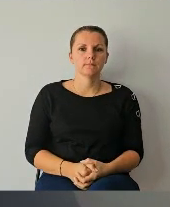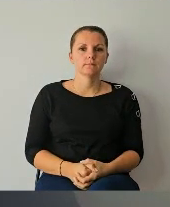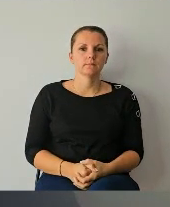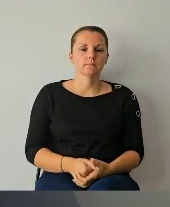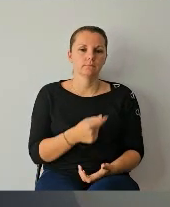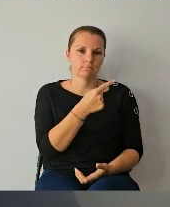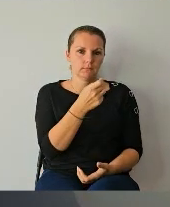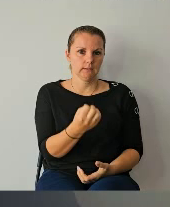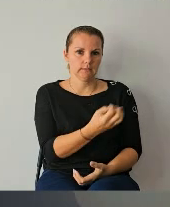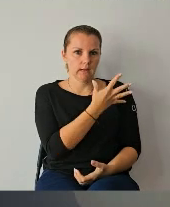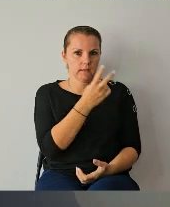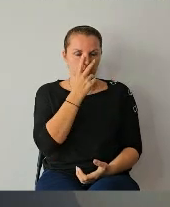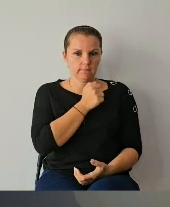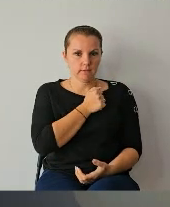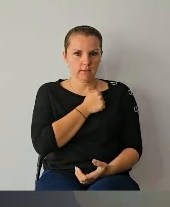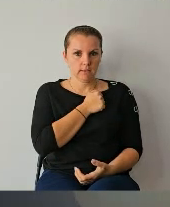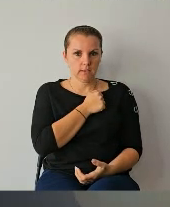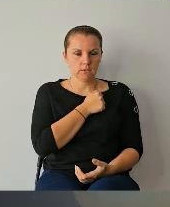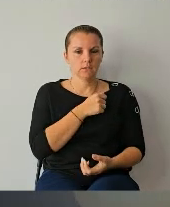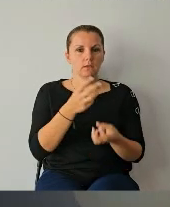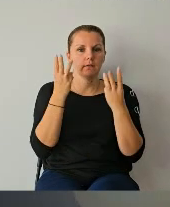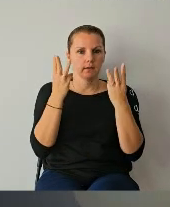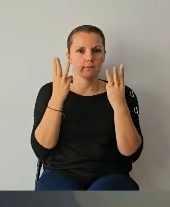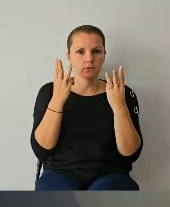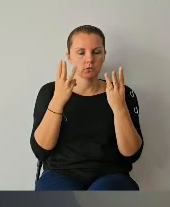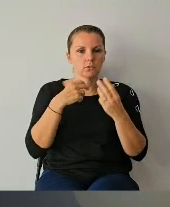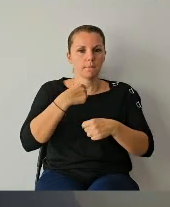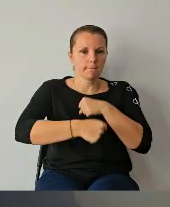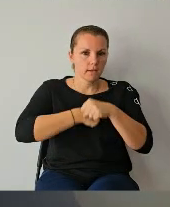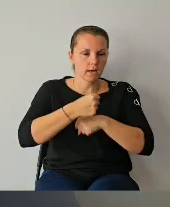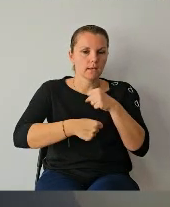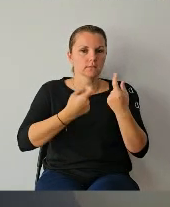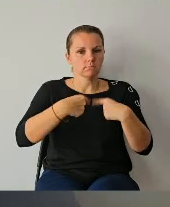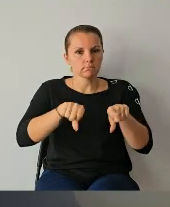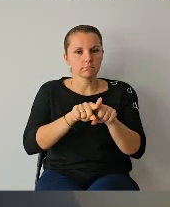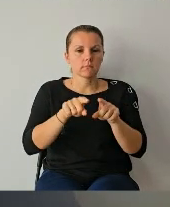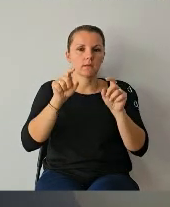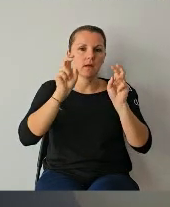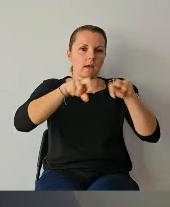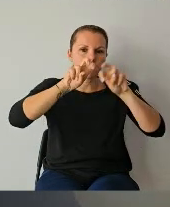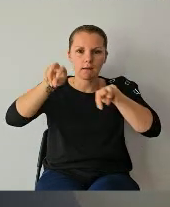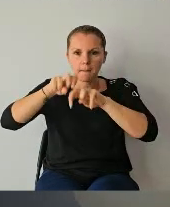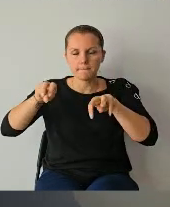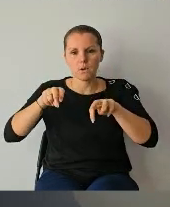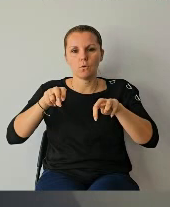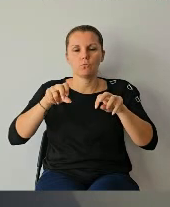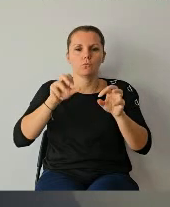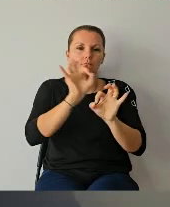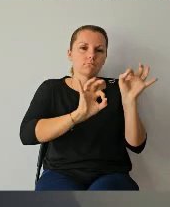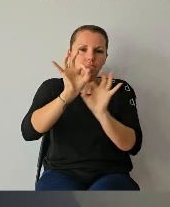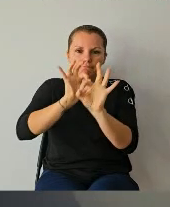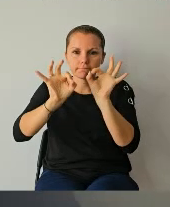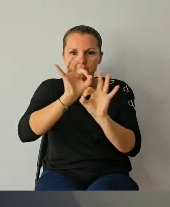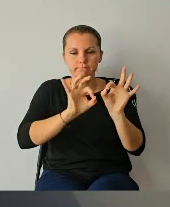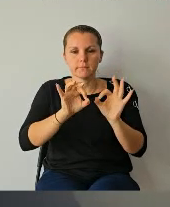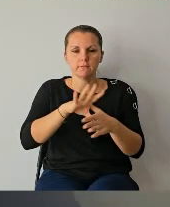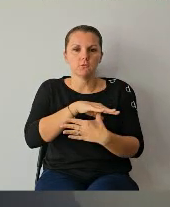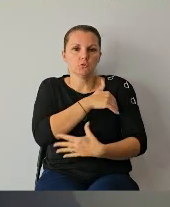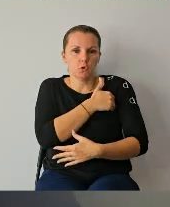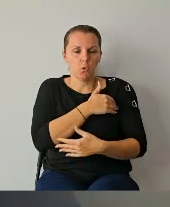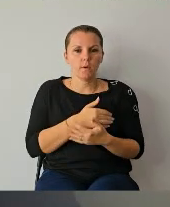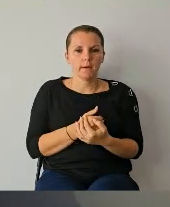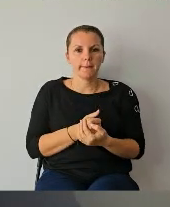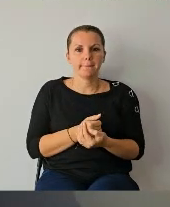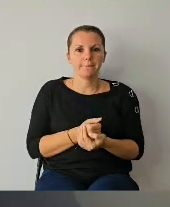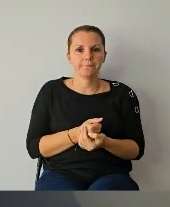Poniższy slajd wykazuje takie najważniejsze prace remontowe, modernizacyjne, inwestycyjne w placówkach oświatowych.